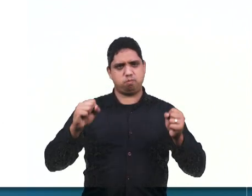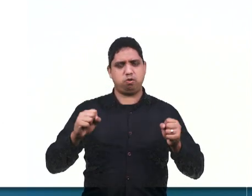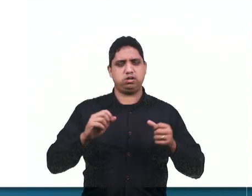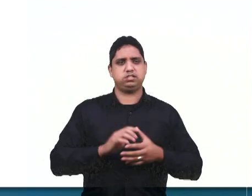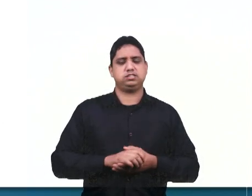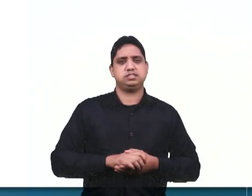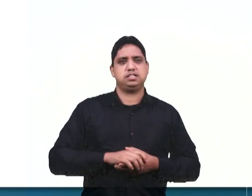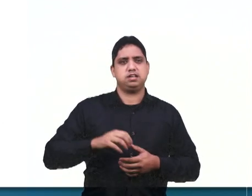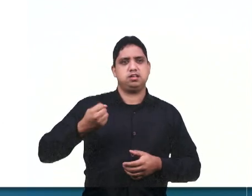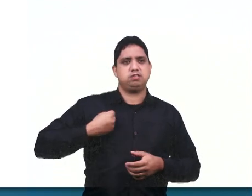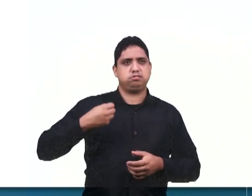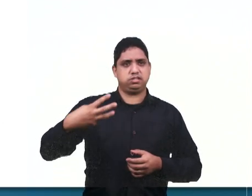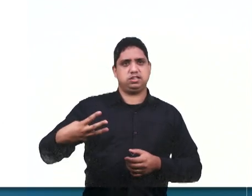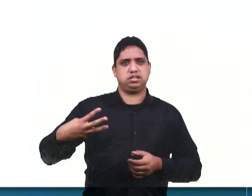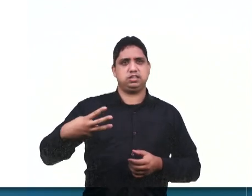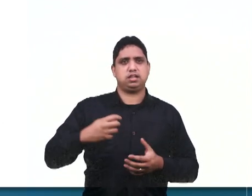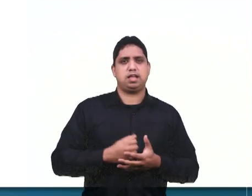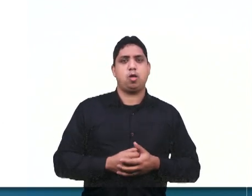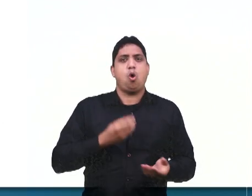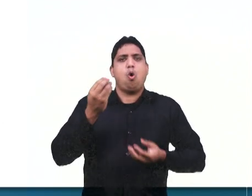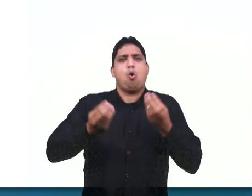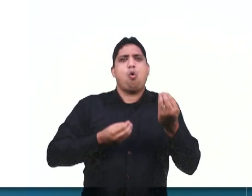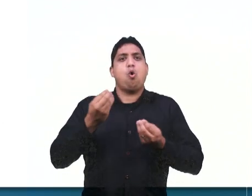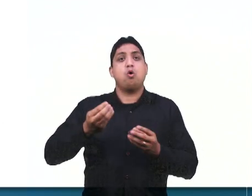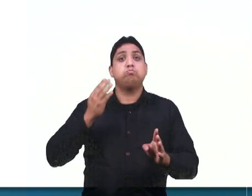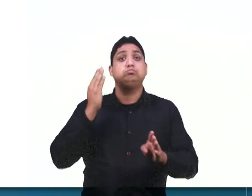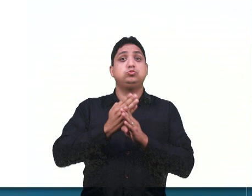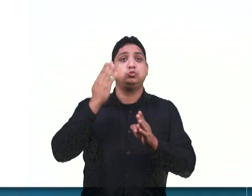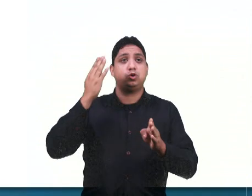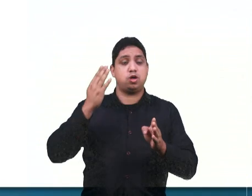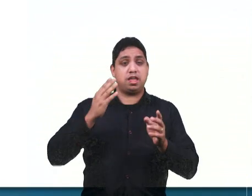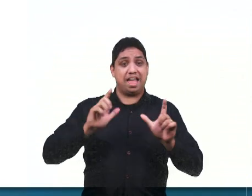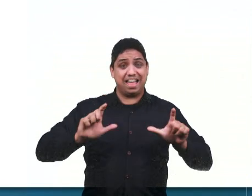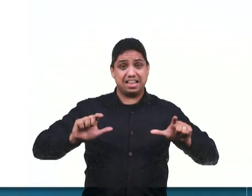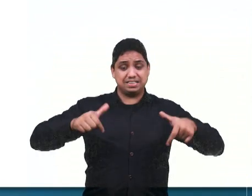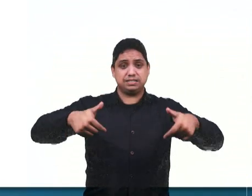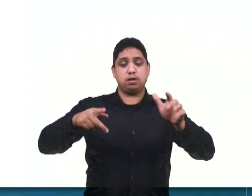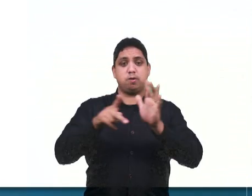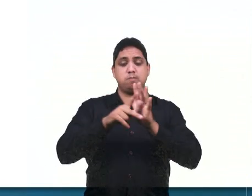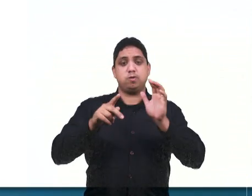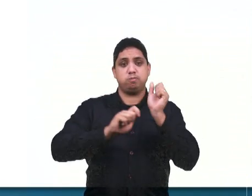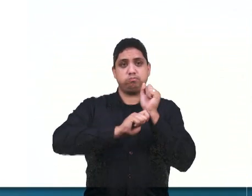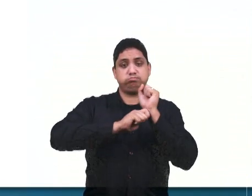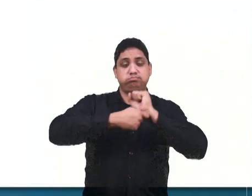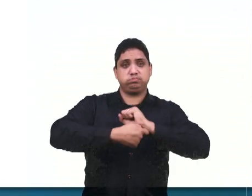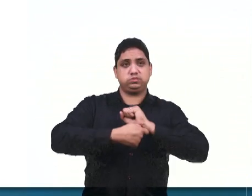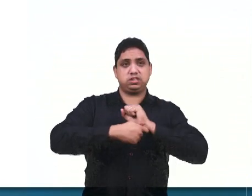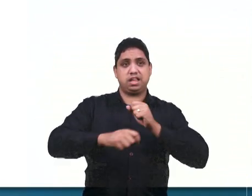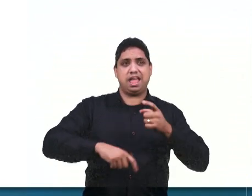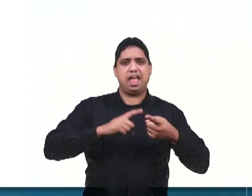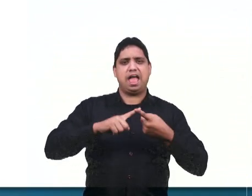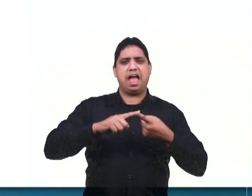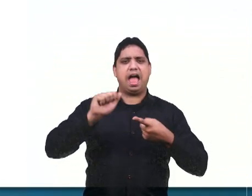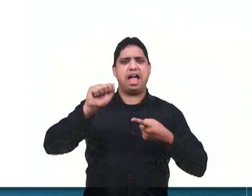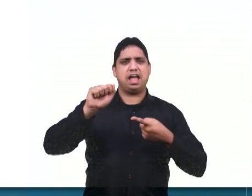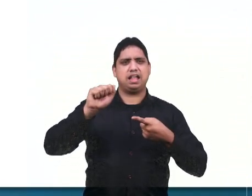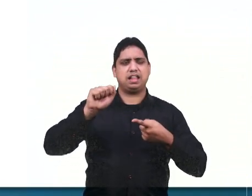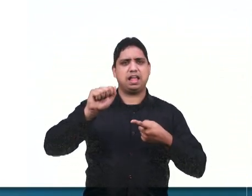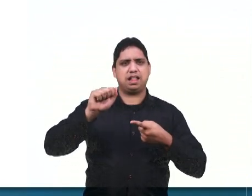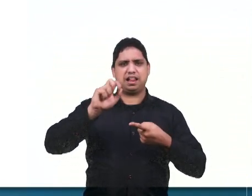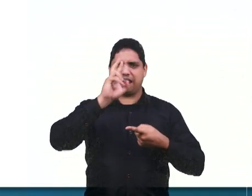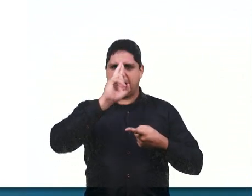compléter aussi, mettre un texte biblique. Troisième question. De quelle manière on découvre la manifestation de